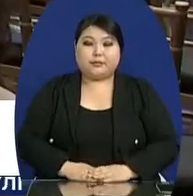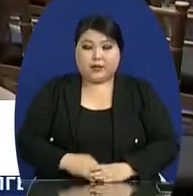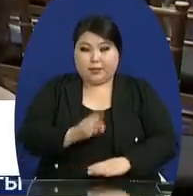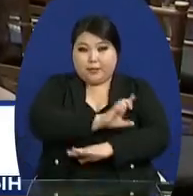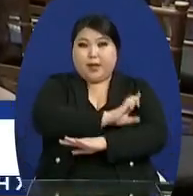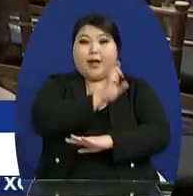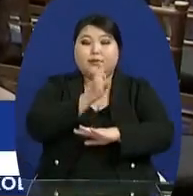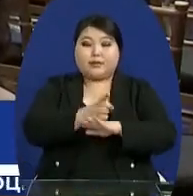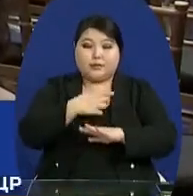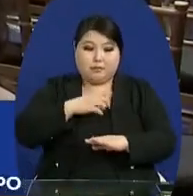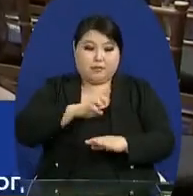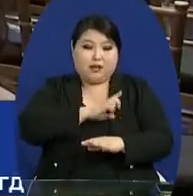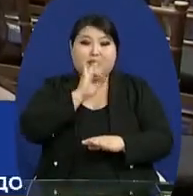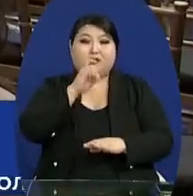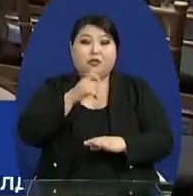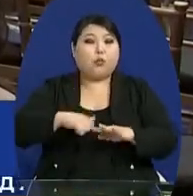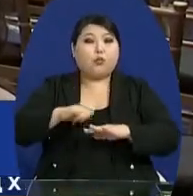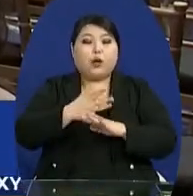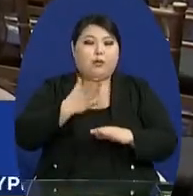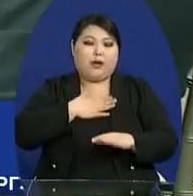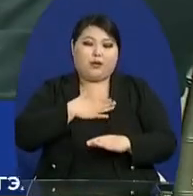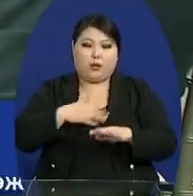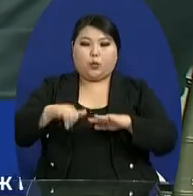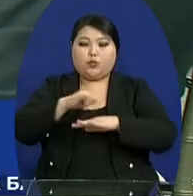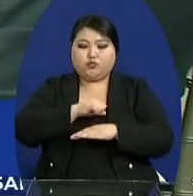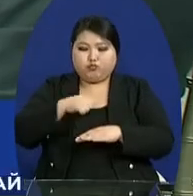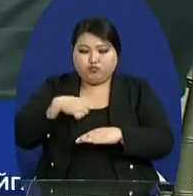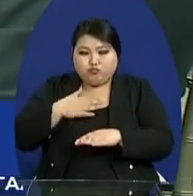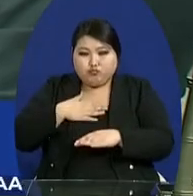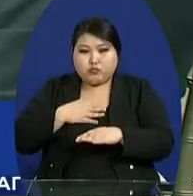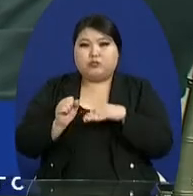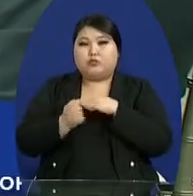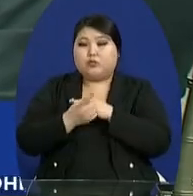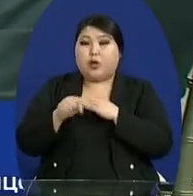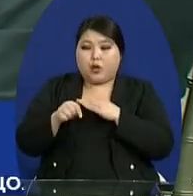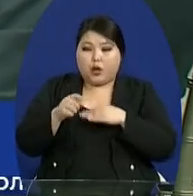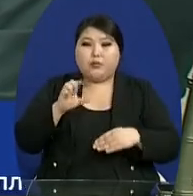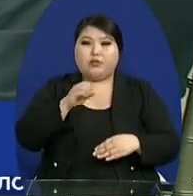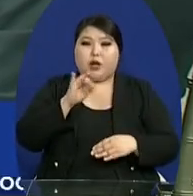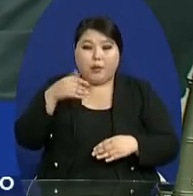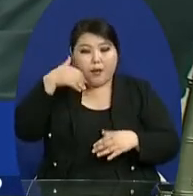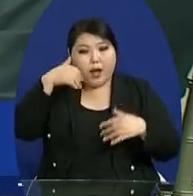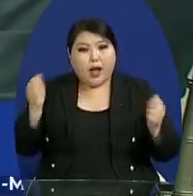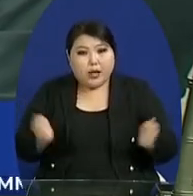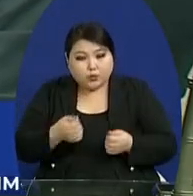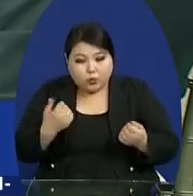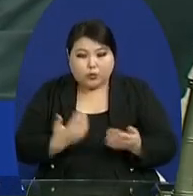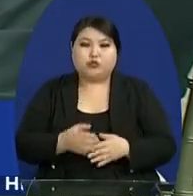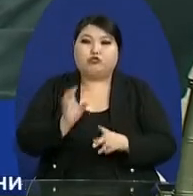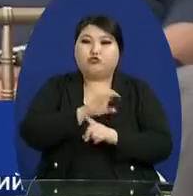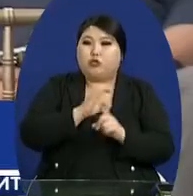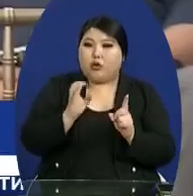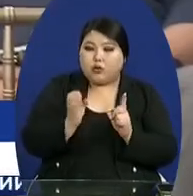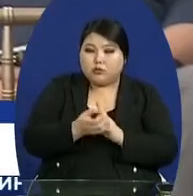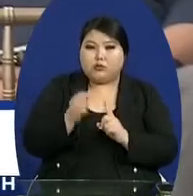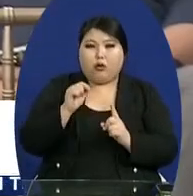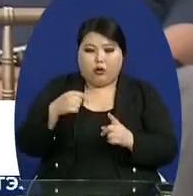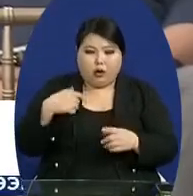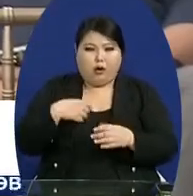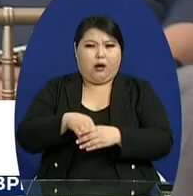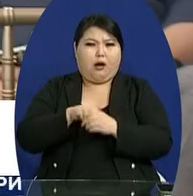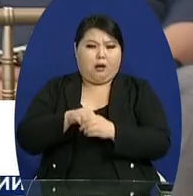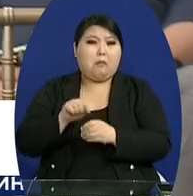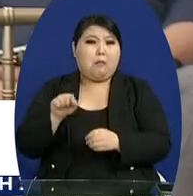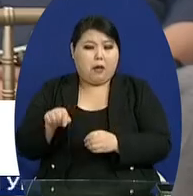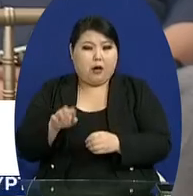Байгалийн баялаг ихтэй ус орнуудаас манай ус өөр юм гэсэн онцлогтой. Бэлчээрийн мал аж ахуй соёл одоо хүртэл хадгалагдаж ирсэн учраас уул уурхайг